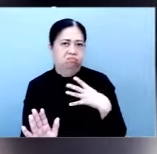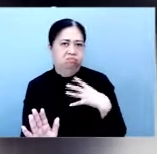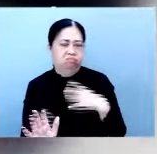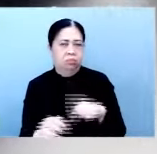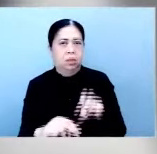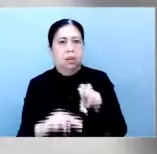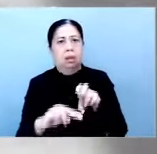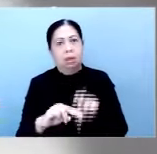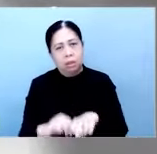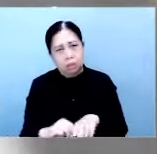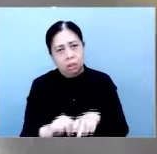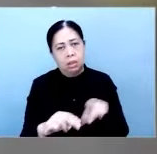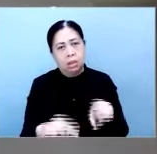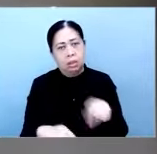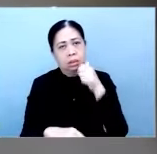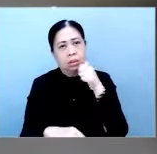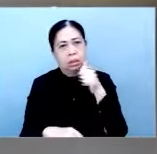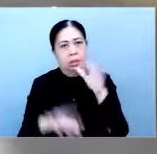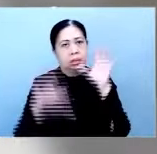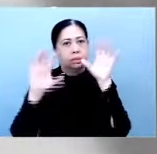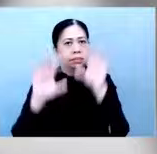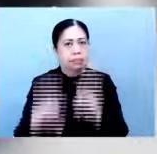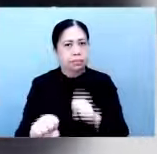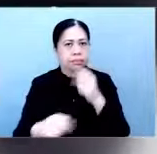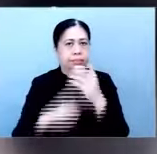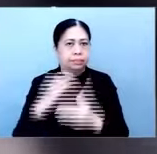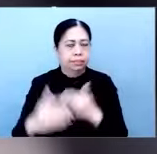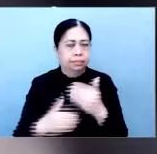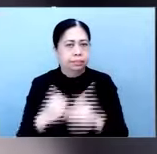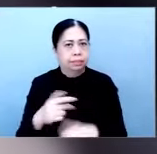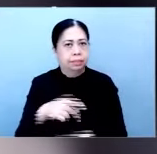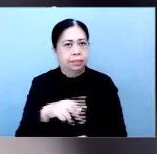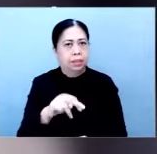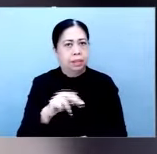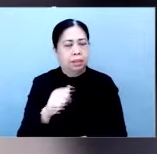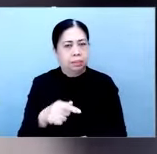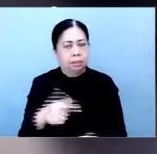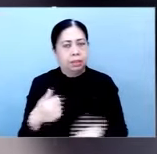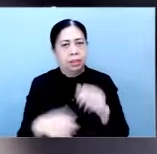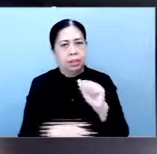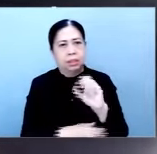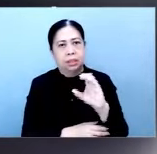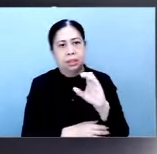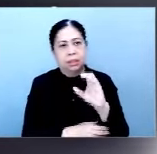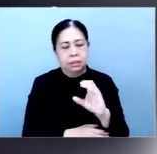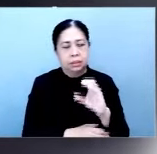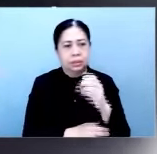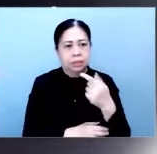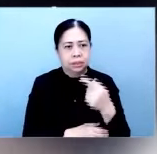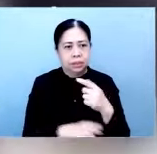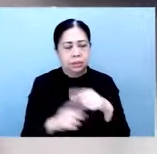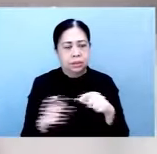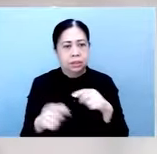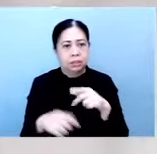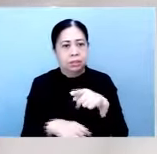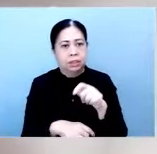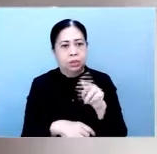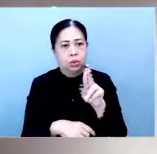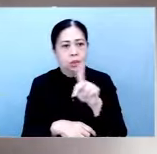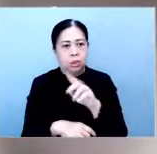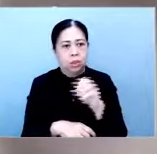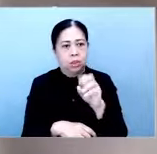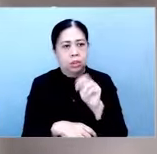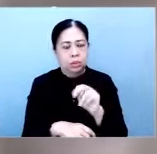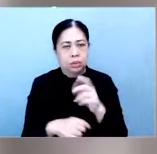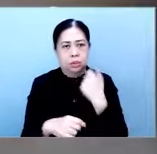Napaupo na lang ang babaeng ito nang mahuli sa entrapment operation ng PNP Anti-Cybercrime Group sa Barangay Tagumpay, Pituason, Boulevard, Quezon